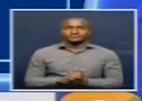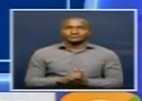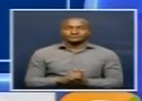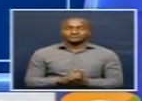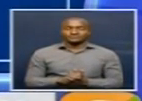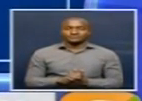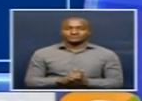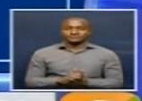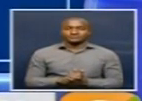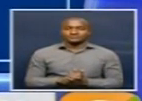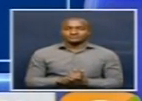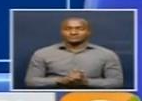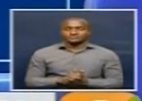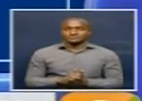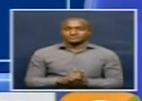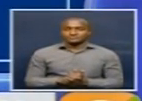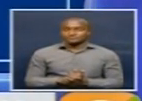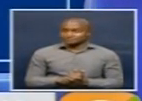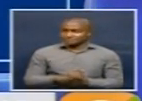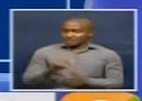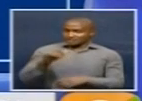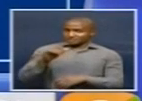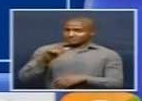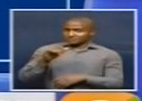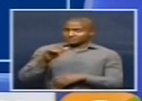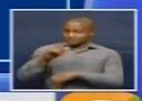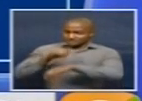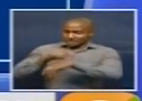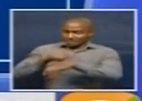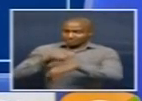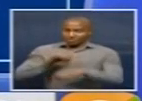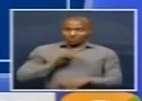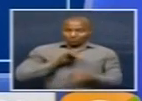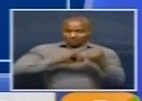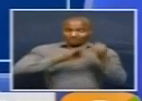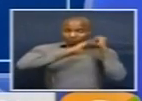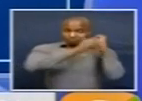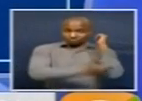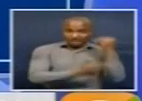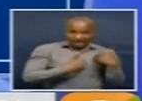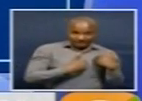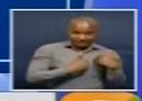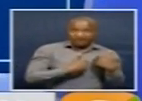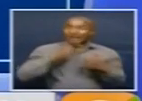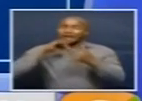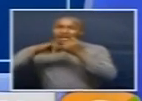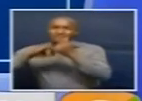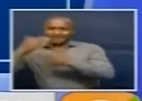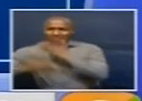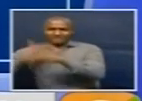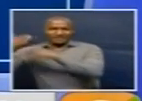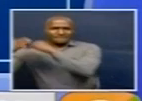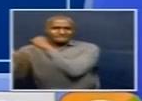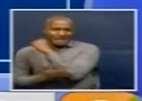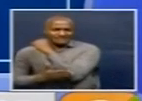Naam, swali letu lilikuwa linasema hivi mtazamaji, je, unadhani tabia za mwanamume zina athari kwa mke mjamzito? Je, unadhani tabia za mwanamume zina